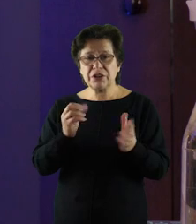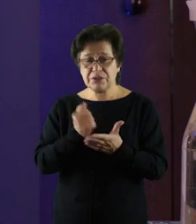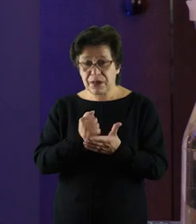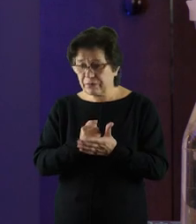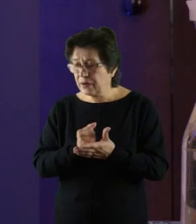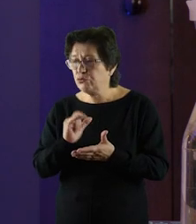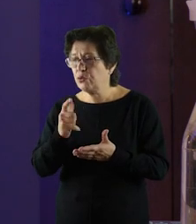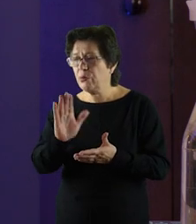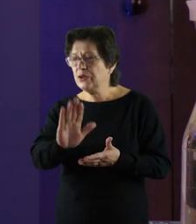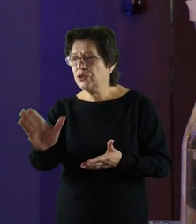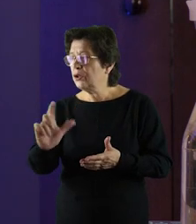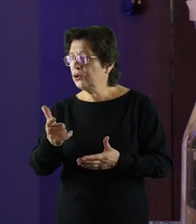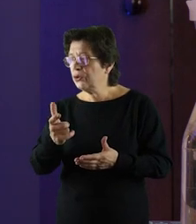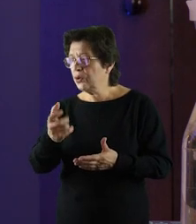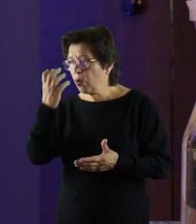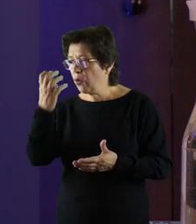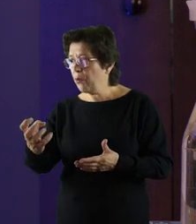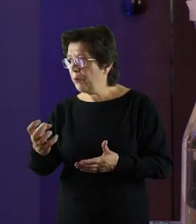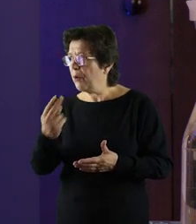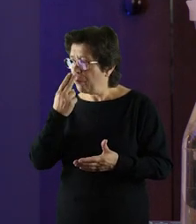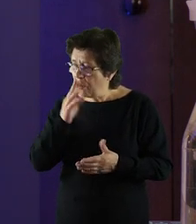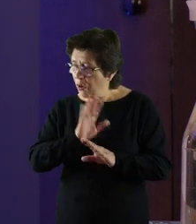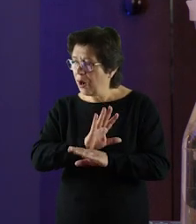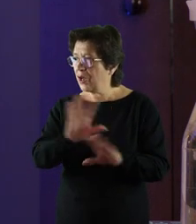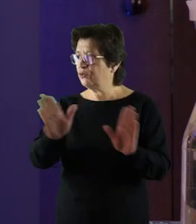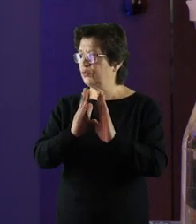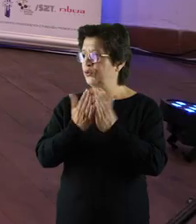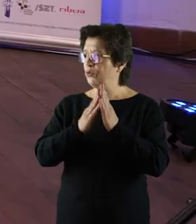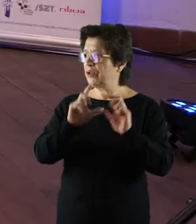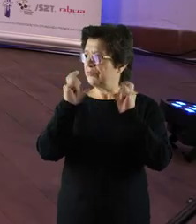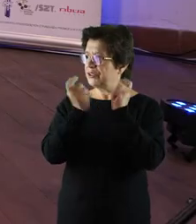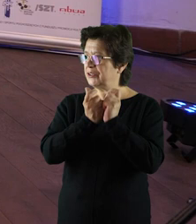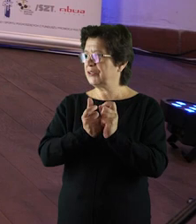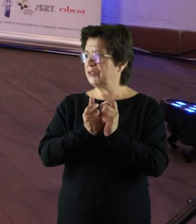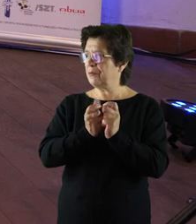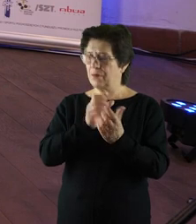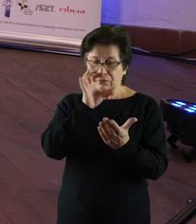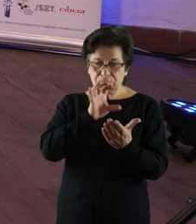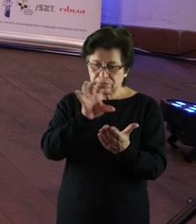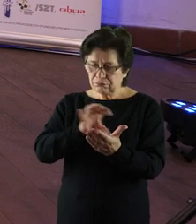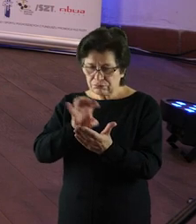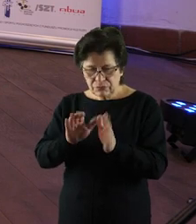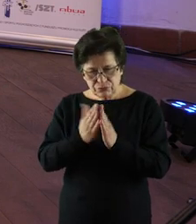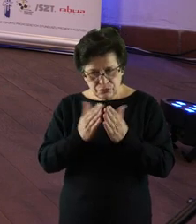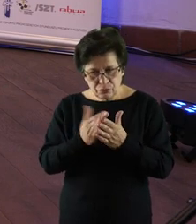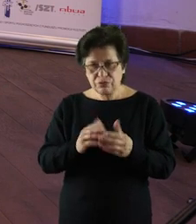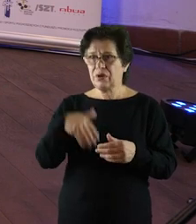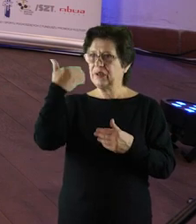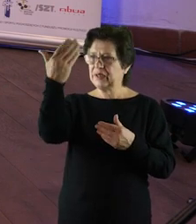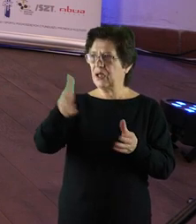kłopot? Pokaż książeczkę wszystkim, tak? Obejrzyj i pokaż dalej. Dobrze? Mogę cię poprosić?